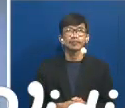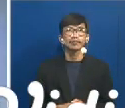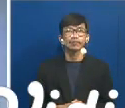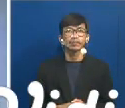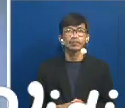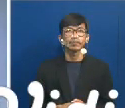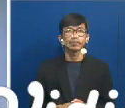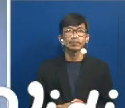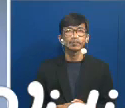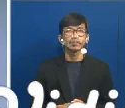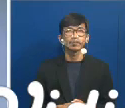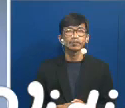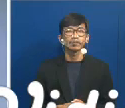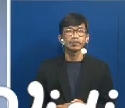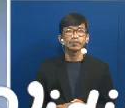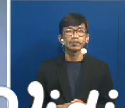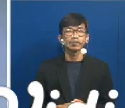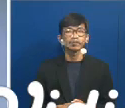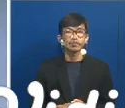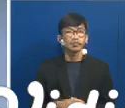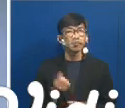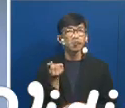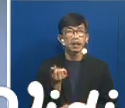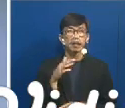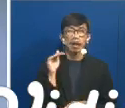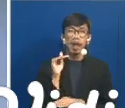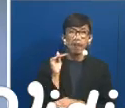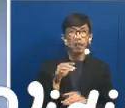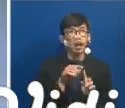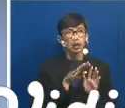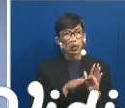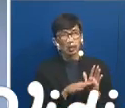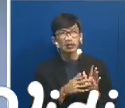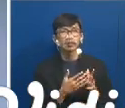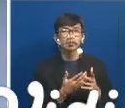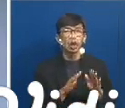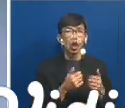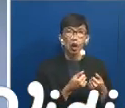pelonggaran dari kapasitas di Pasar Tanah Abang ini tentunya membuat masyarakat akhirnya berbondong-bondong datang ke Pasar Tanah Abang.